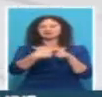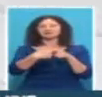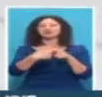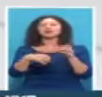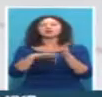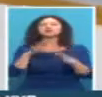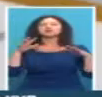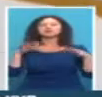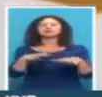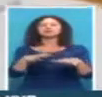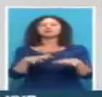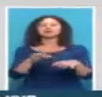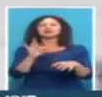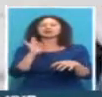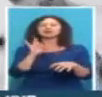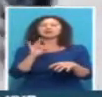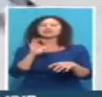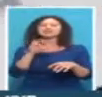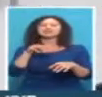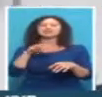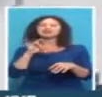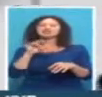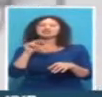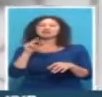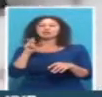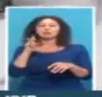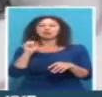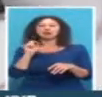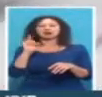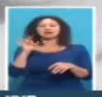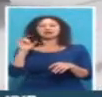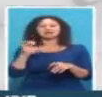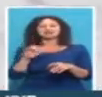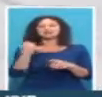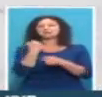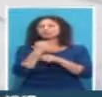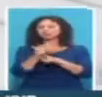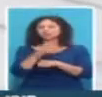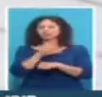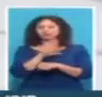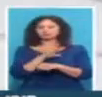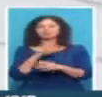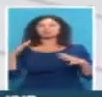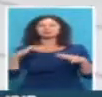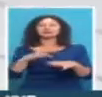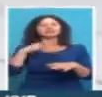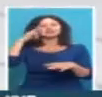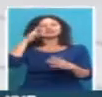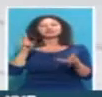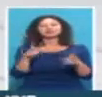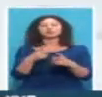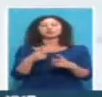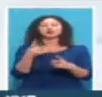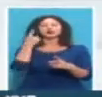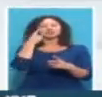Лучшим нападающим признан Роман Старченко «Барыс». Его шайба «Ворота Сибири» стала победной. Нападающий казахстанского клуба набирал очки